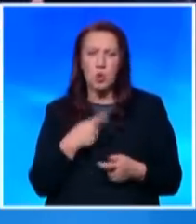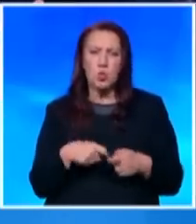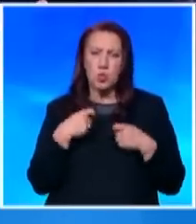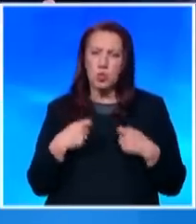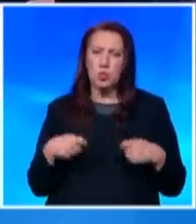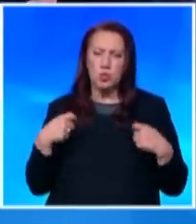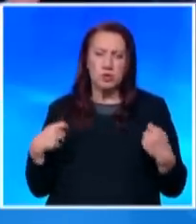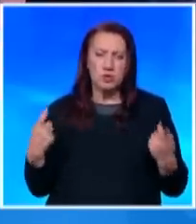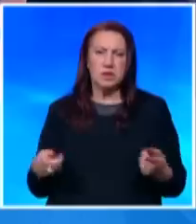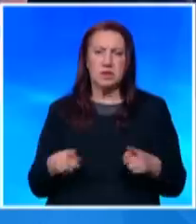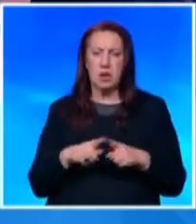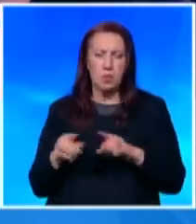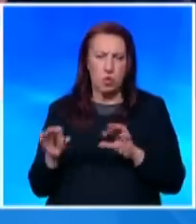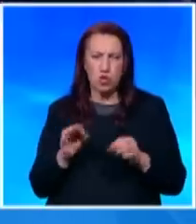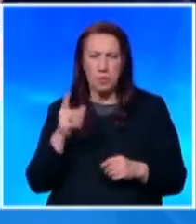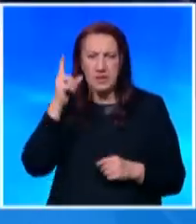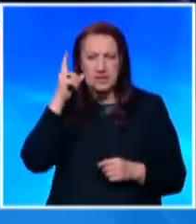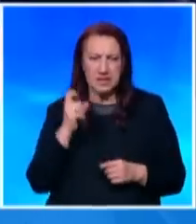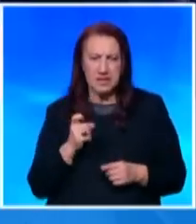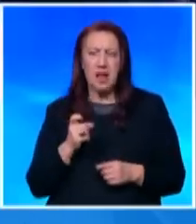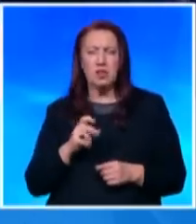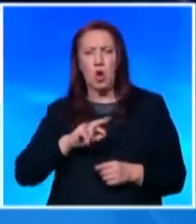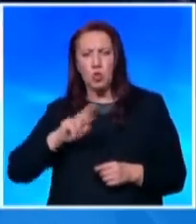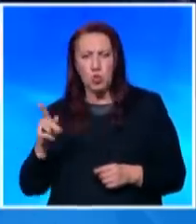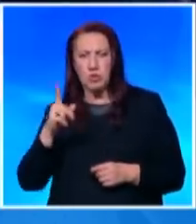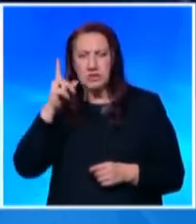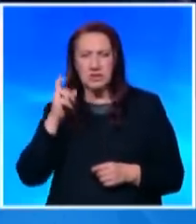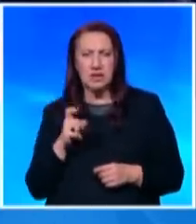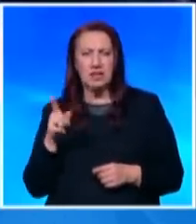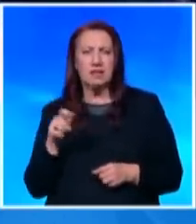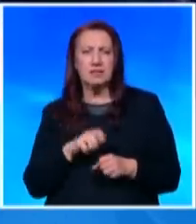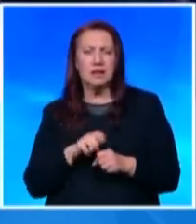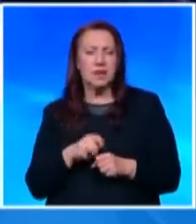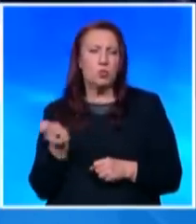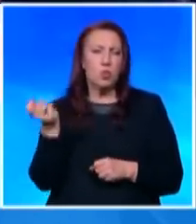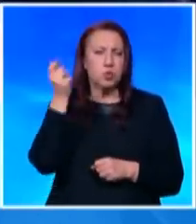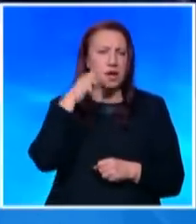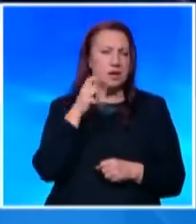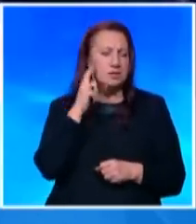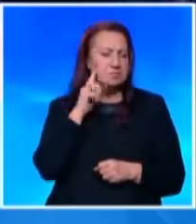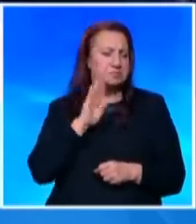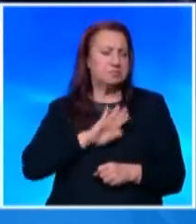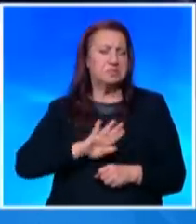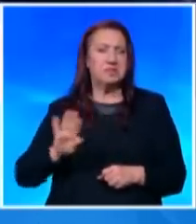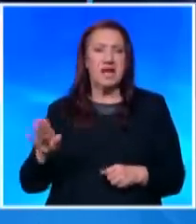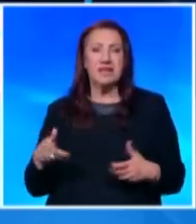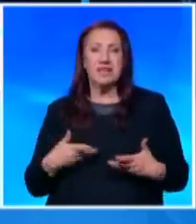тип сигнали и много по-силни сигнали те си правеха изобщо, че не съществува. А как ще завърши това според вас?